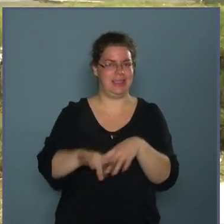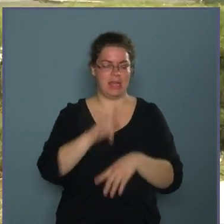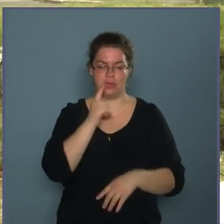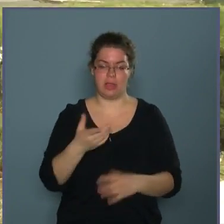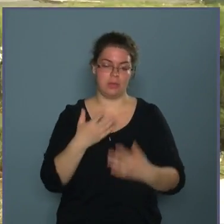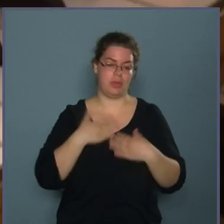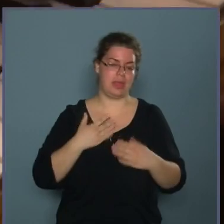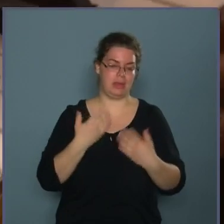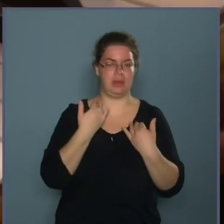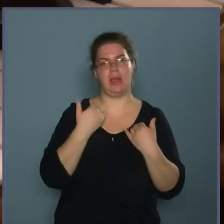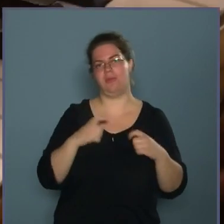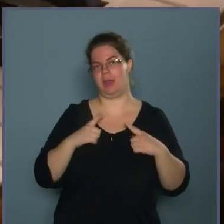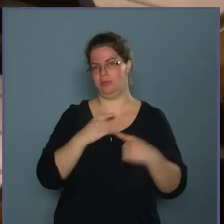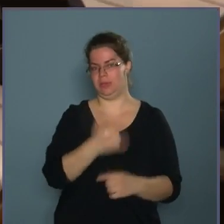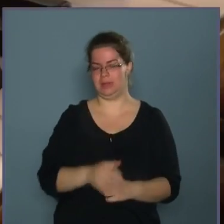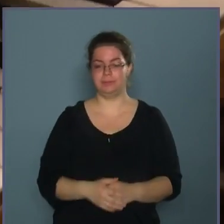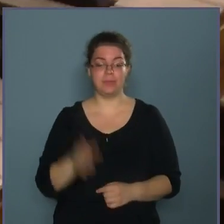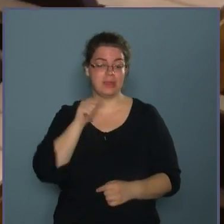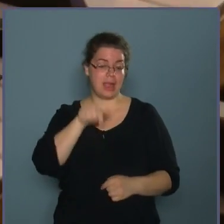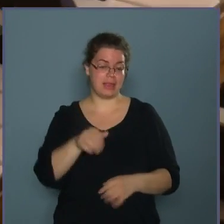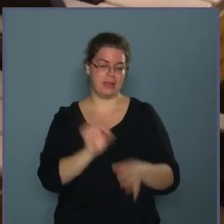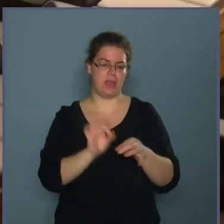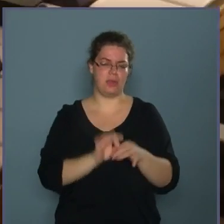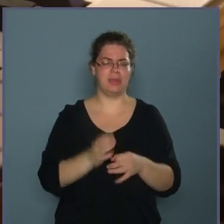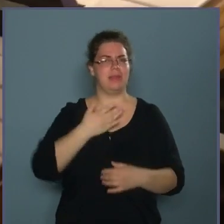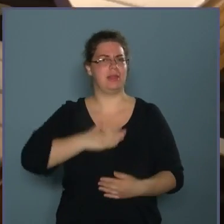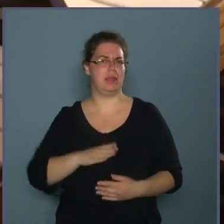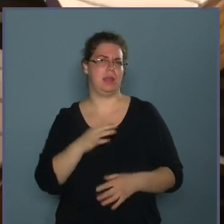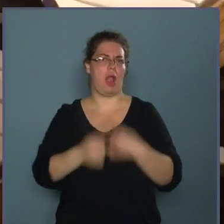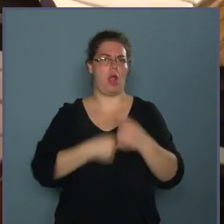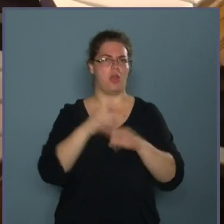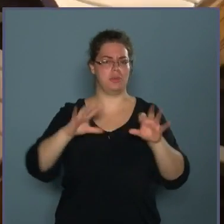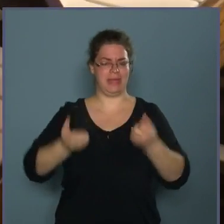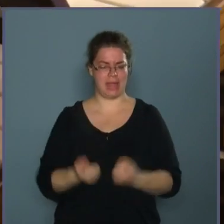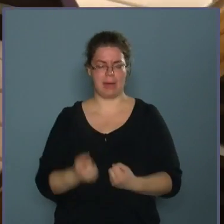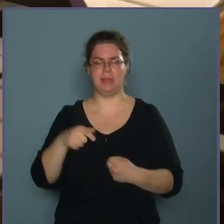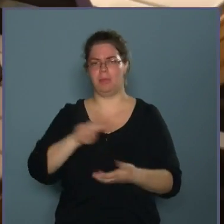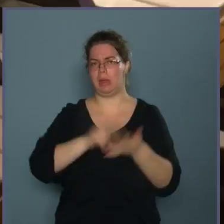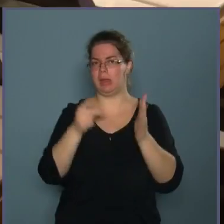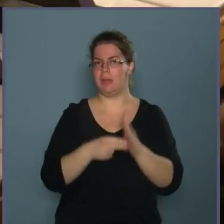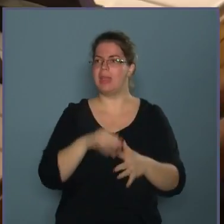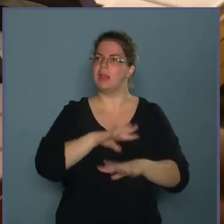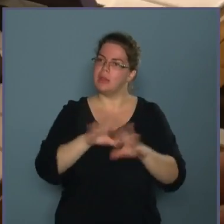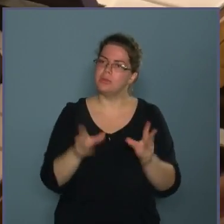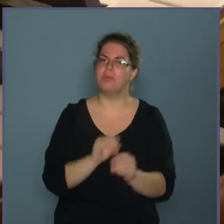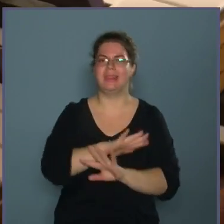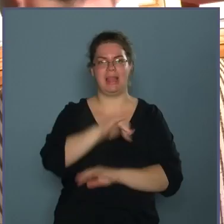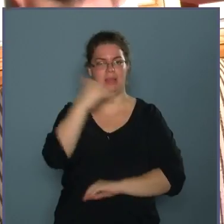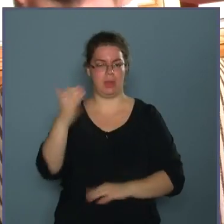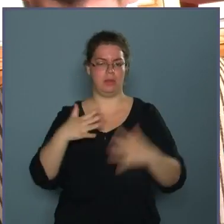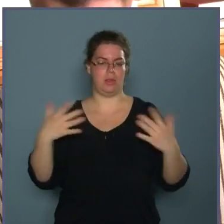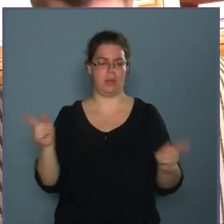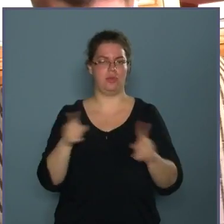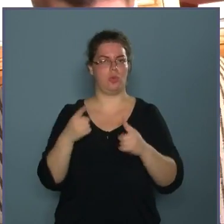úgyhogy szeretettel várunk mindenkit. Andiék ezzel az eseménnyel szeretnének hagyományt teremteni a kerületben, ezzel együtt minden évben egy